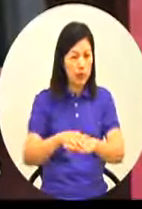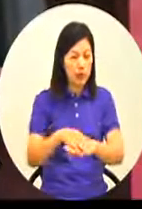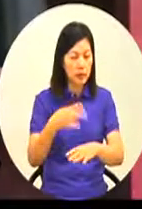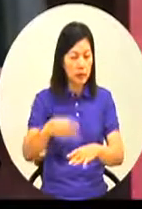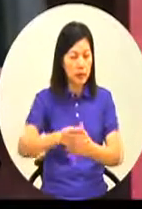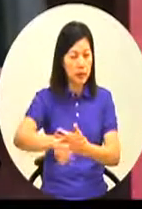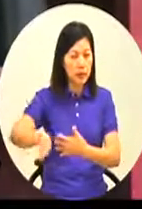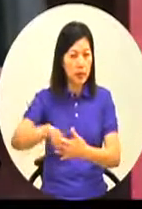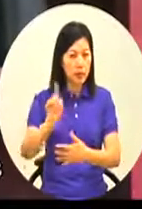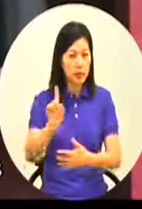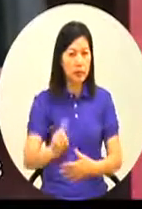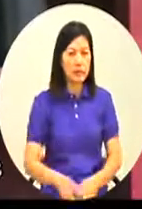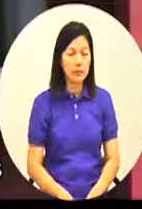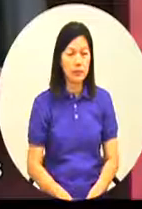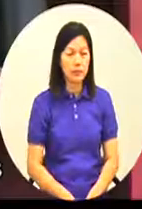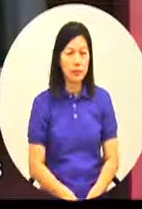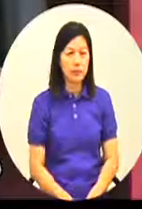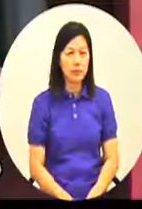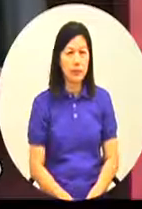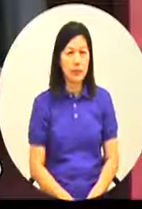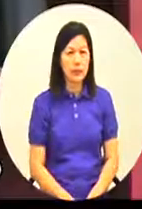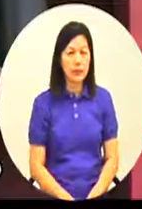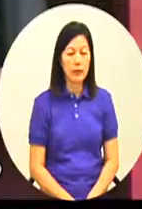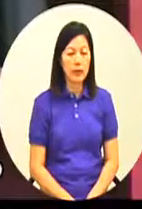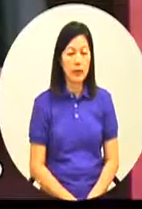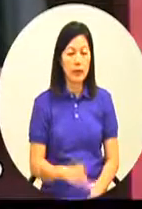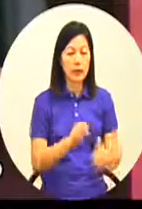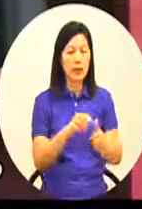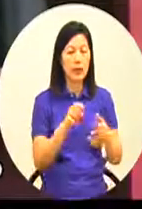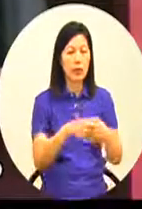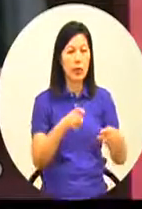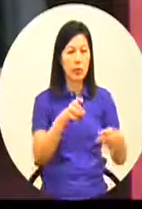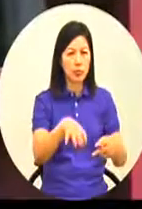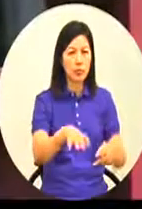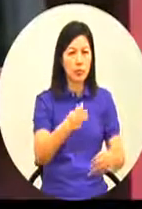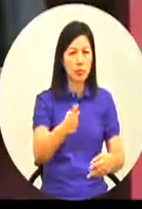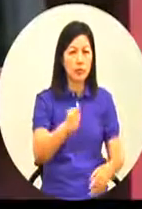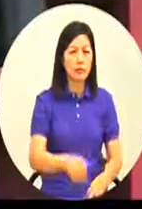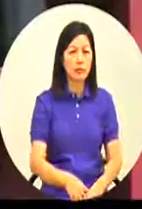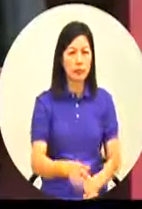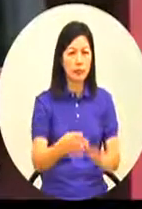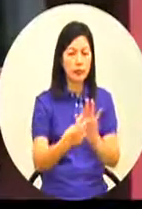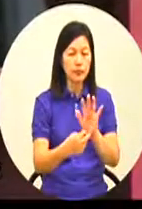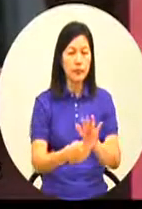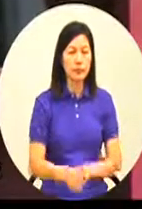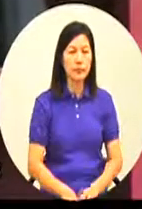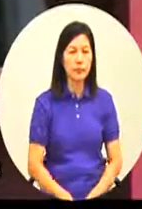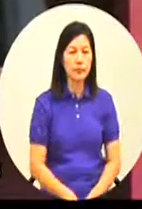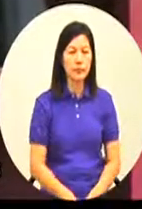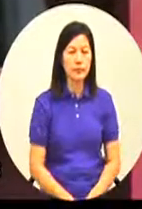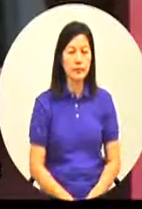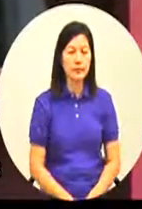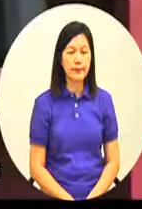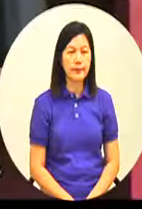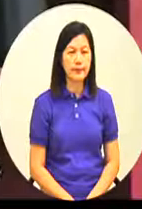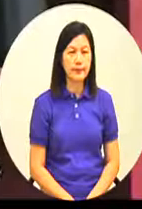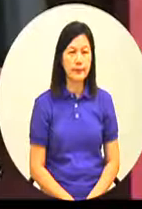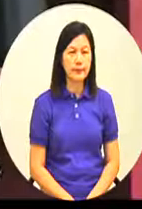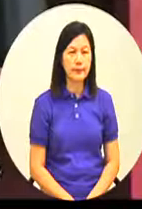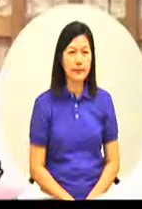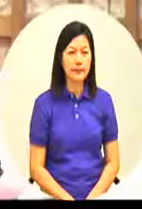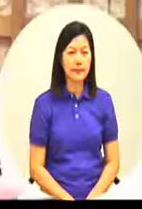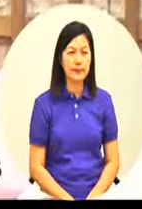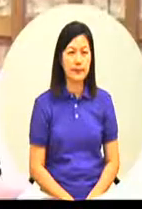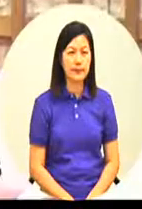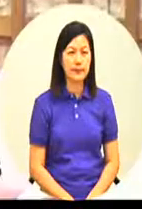是不是请我们养工处处长来？局长请坐。 吴处长，请答复。 谢谢主席，